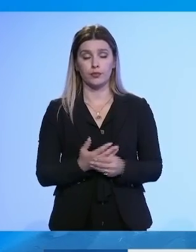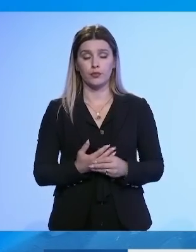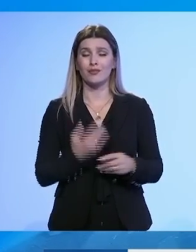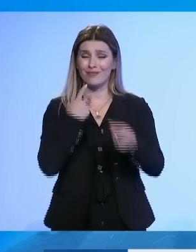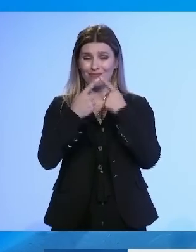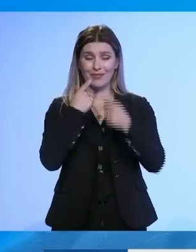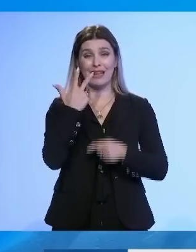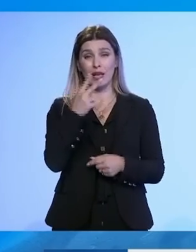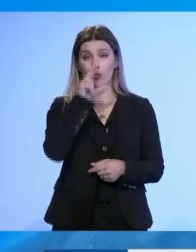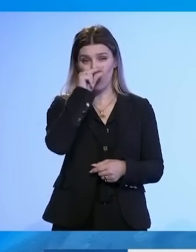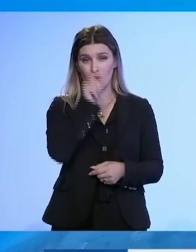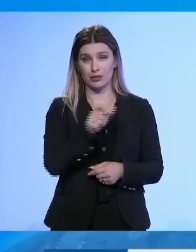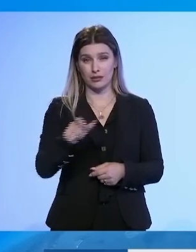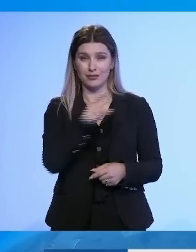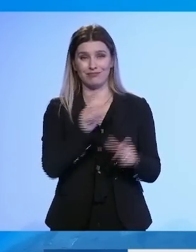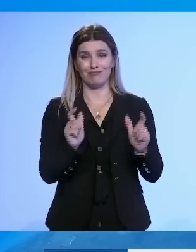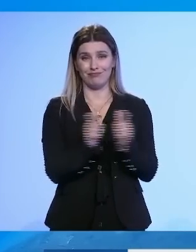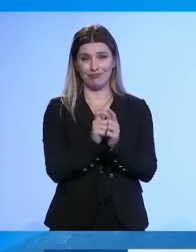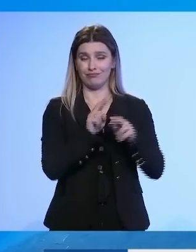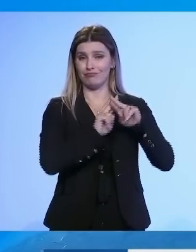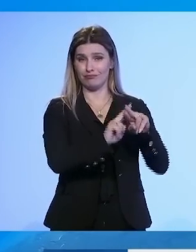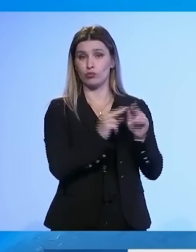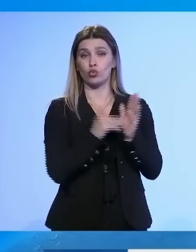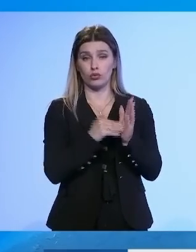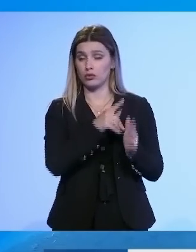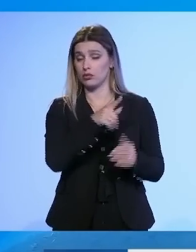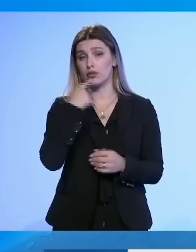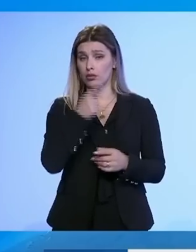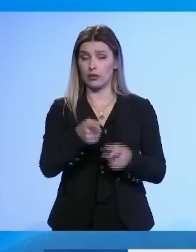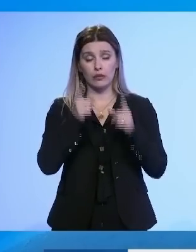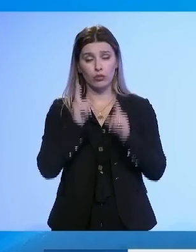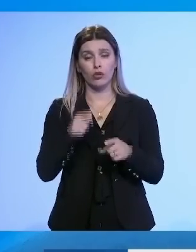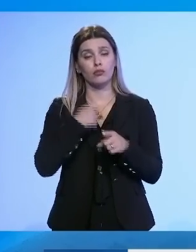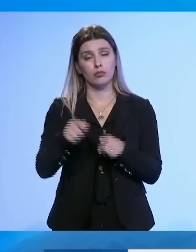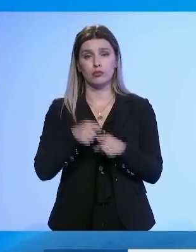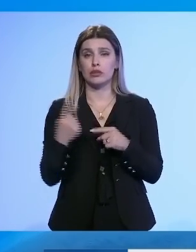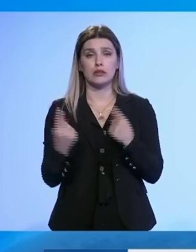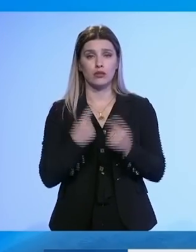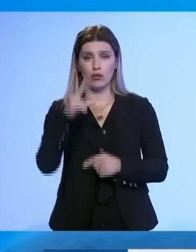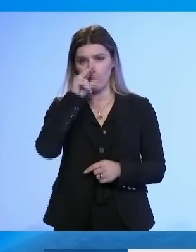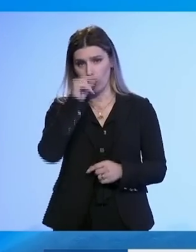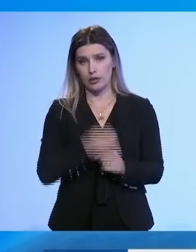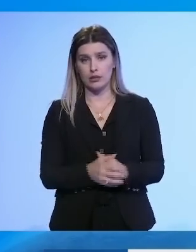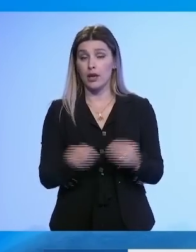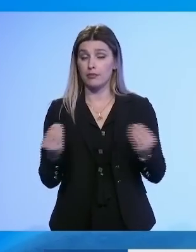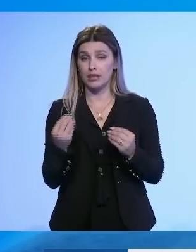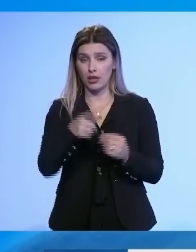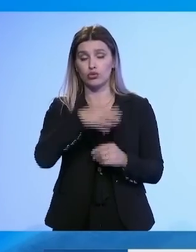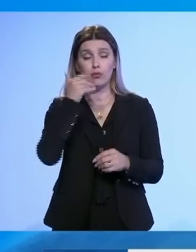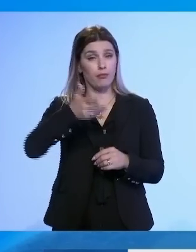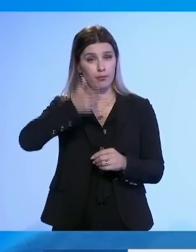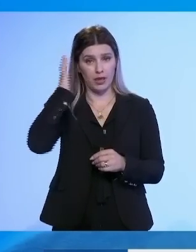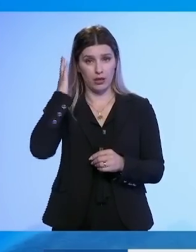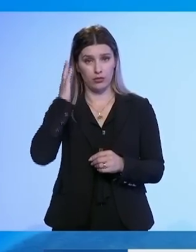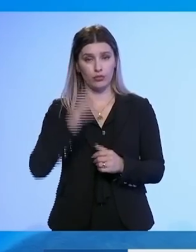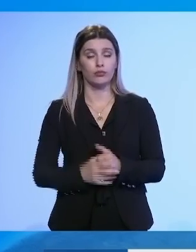e Kosovës që pëmbahen në Kralev, Musliu tha se kjo është edhe një arsye pse duan përmirësuar kushtet e policisë, për çka ka shprehur shqetësim tash